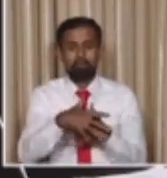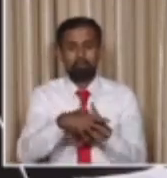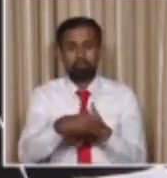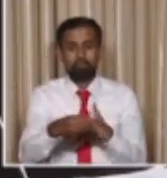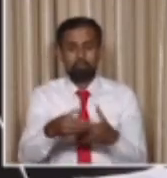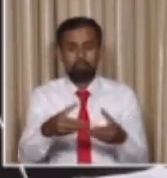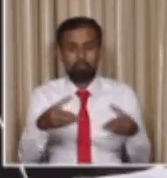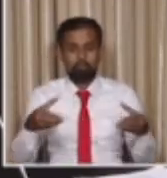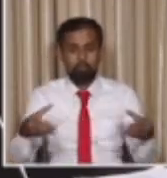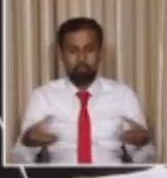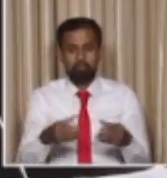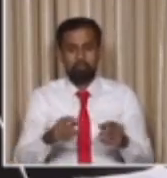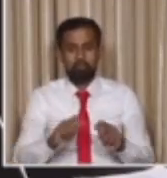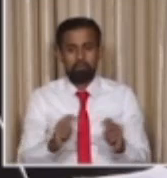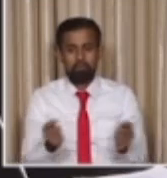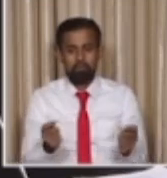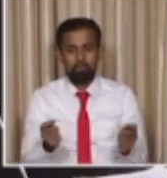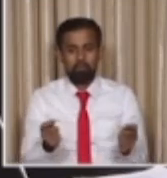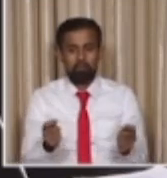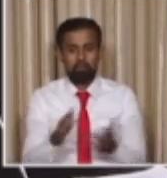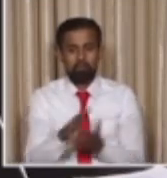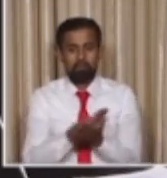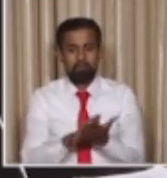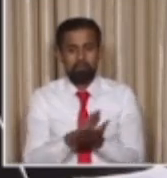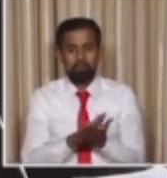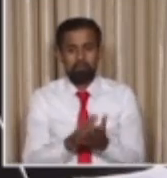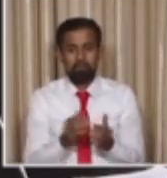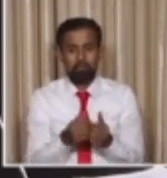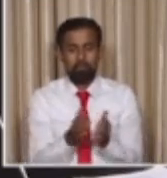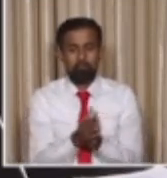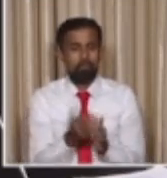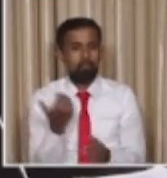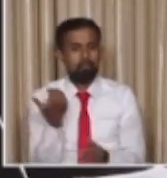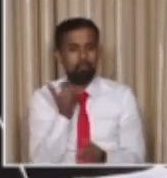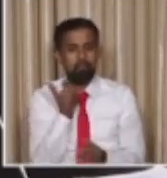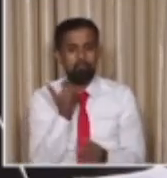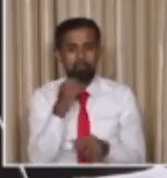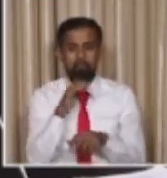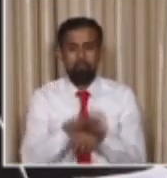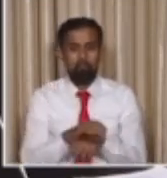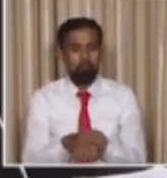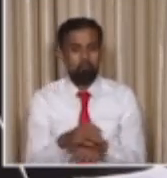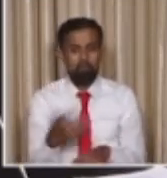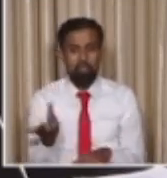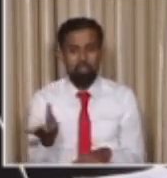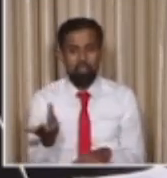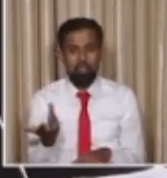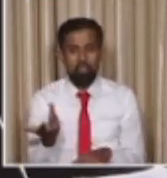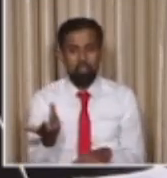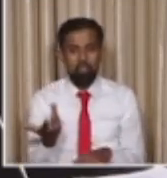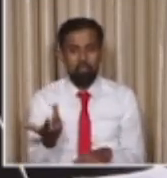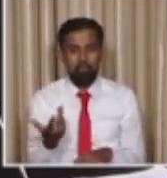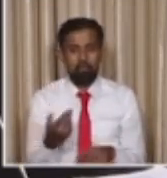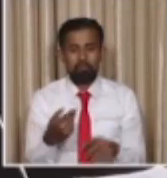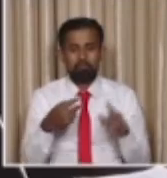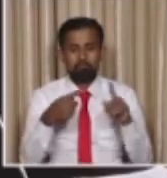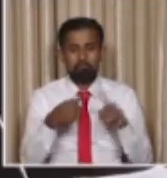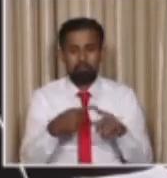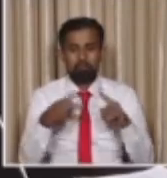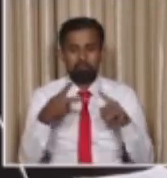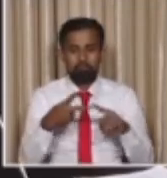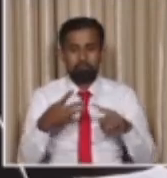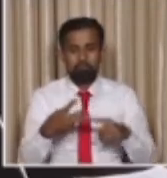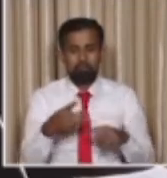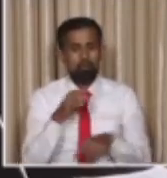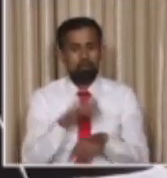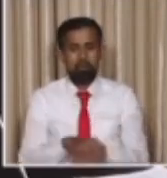වීම නිසා අද ඒ නිසි ආකාරයට තමන්ගේ රෝගී තත්ත්වය අවබෝධ කරගන්න බෑ. ස්ටේජ් 1ද 2ද 3ද කියලා. ඒ